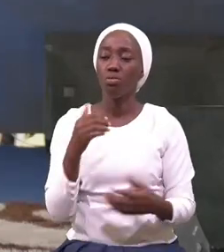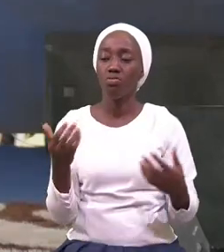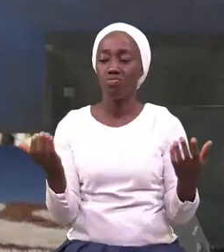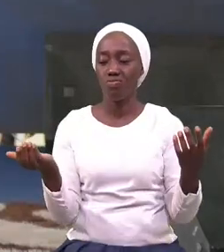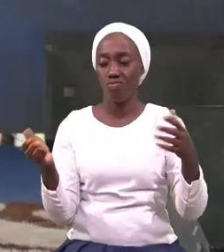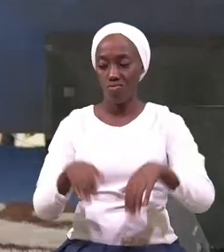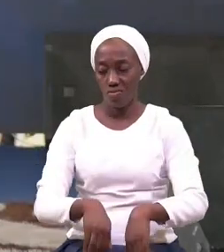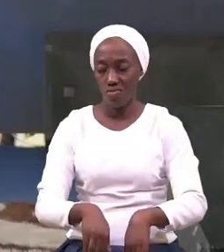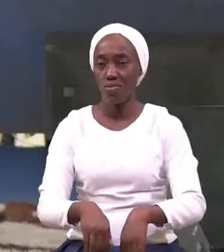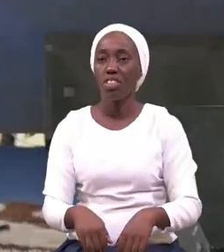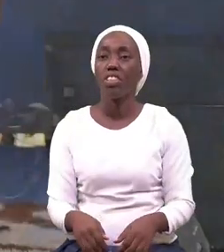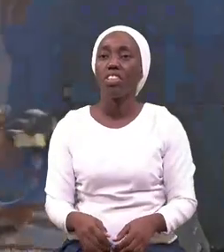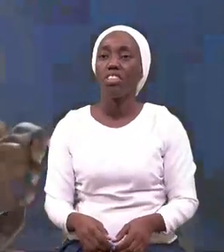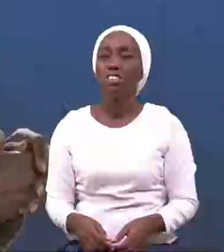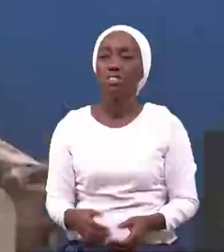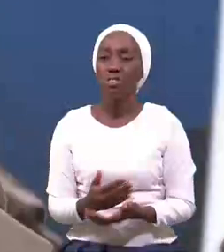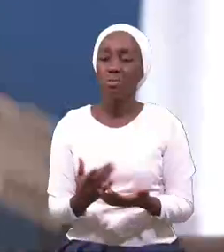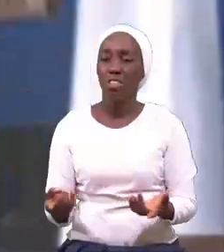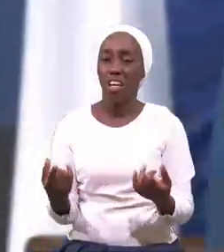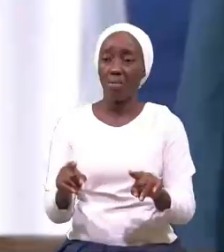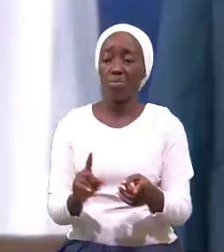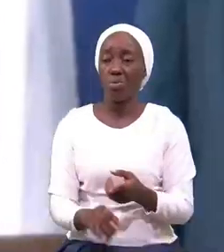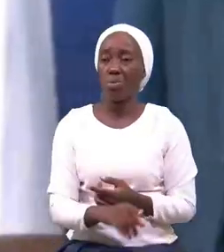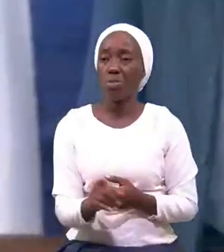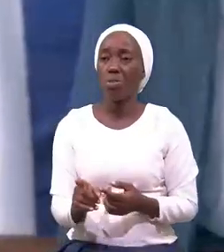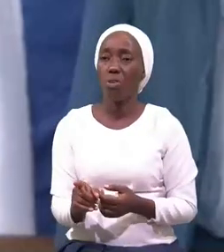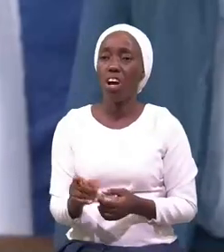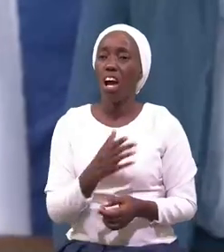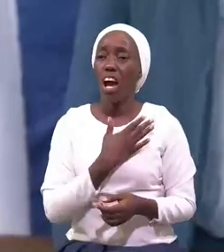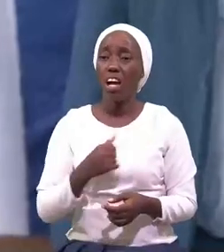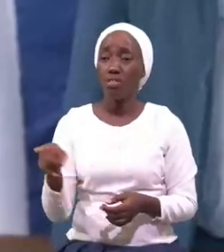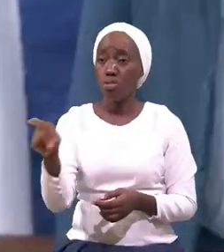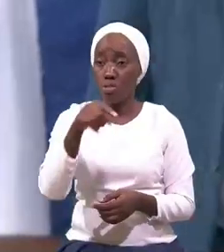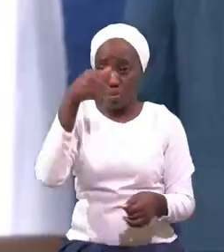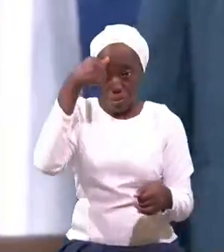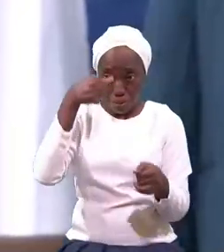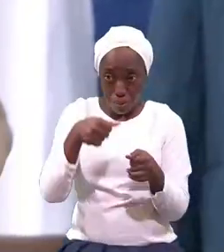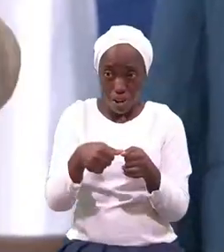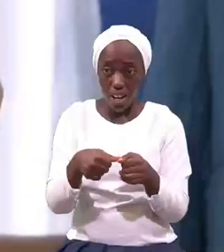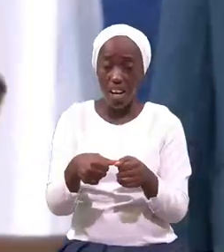t'effondrer. Quand les choses se lèvent contre toi, et tu te rappelles,